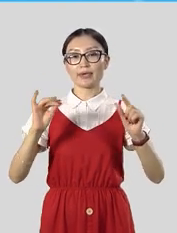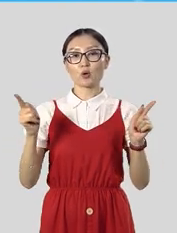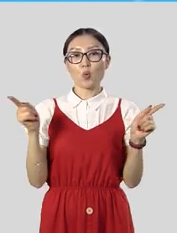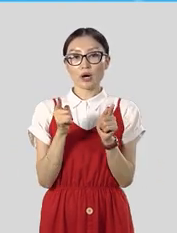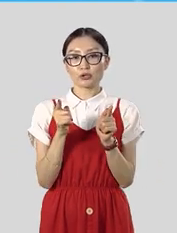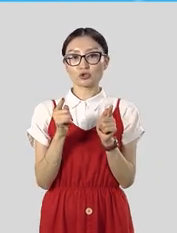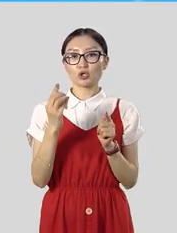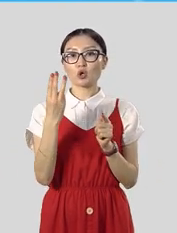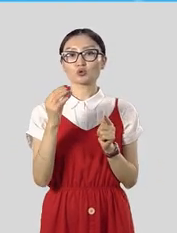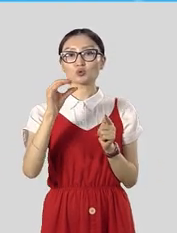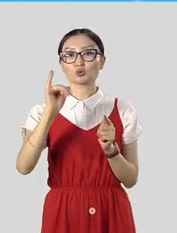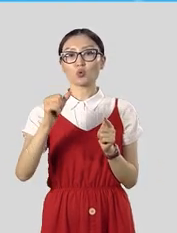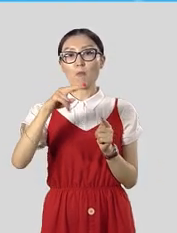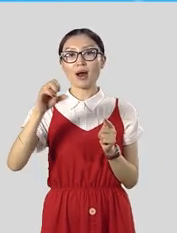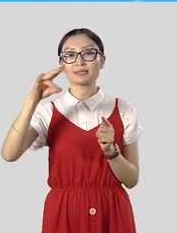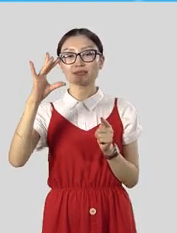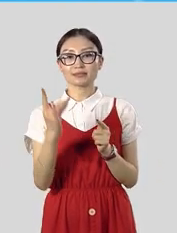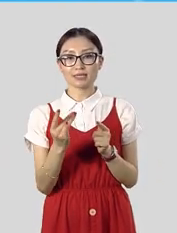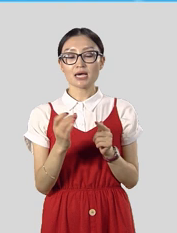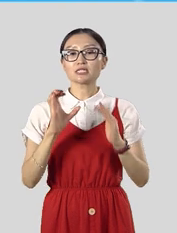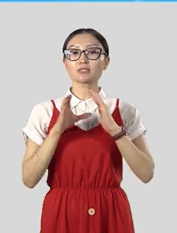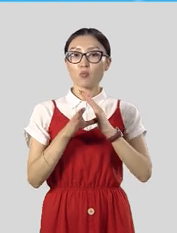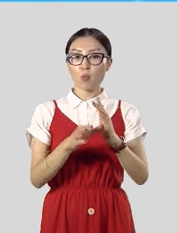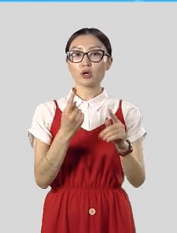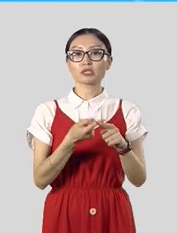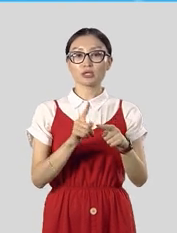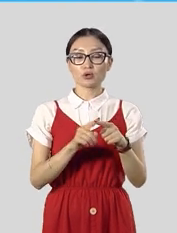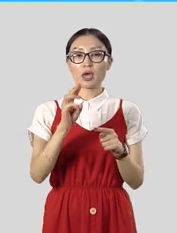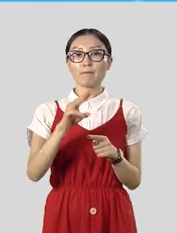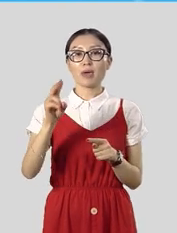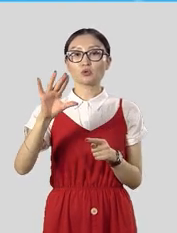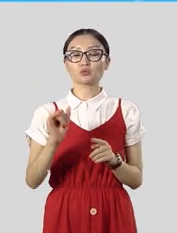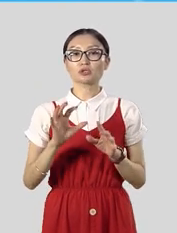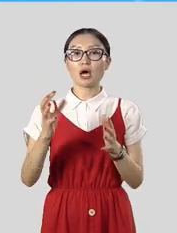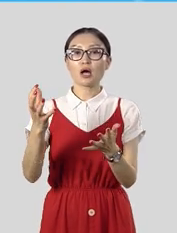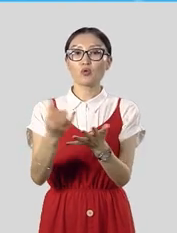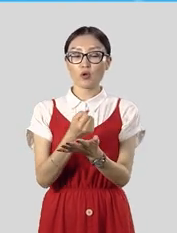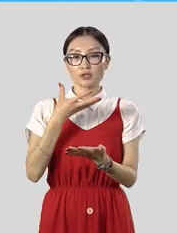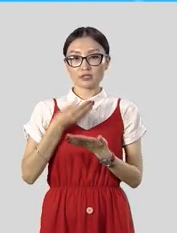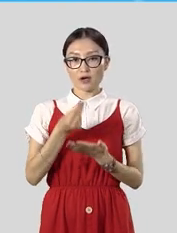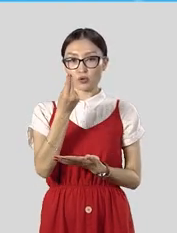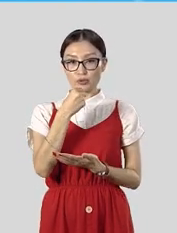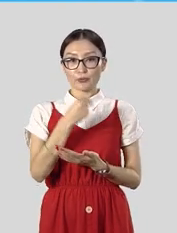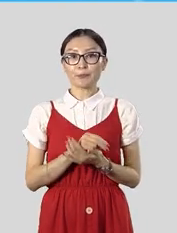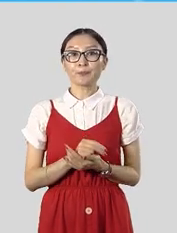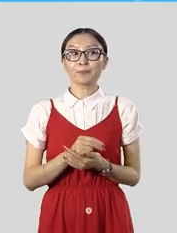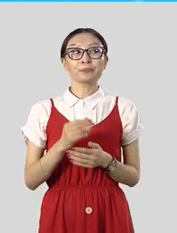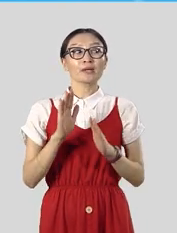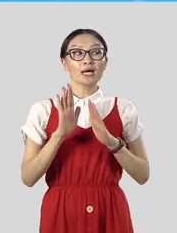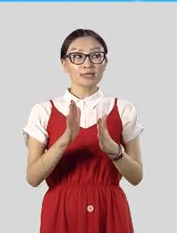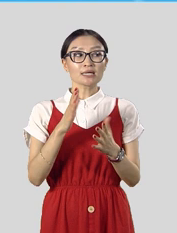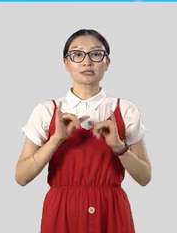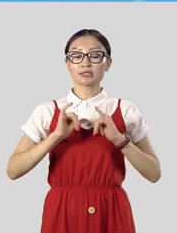укороченные щупальца – рапалии, с помощью которых медуза ловит свою добычу. В рапалиях